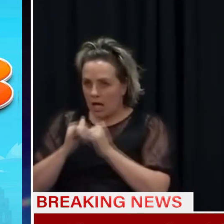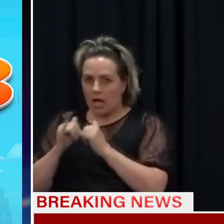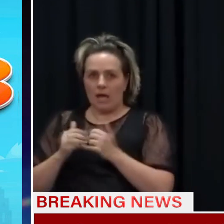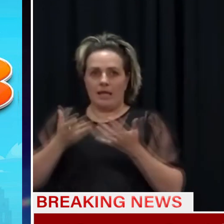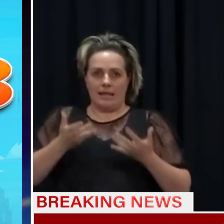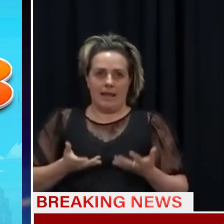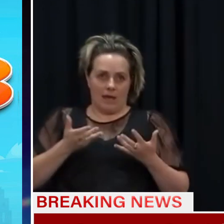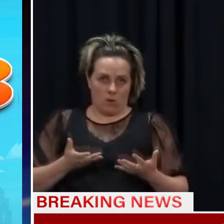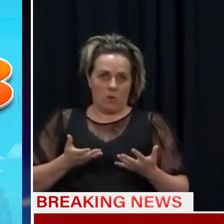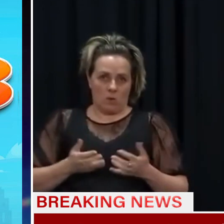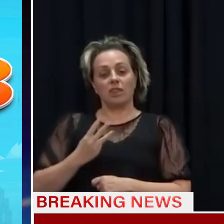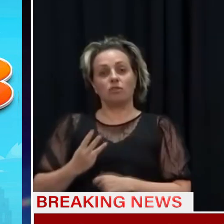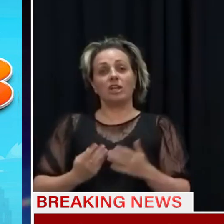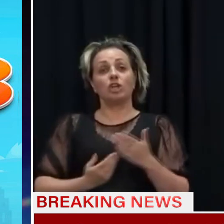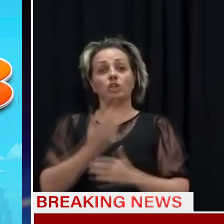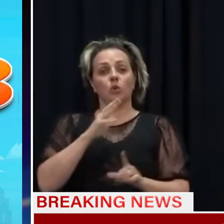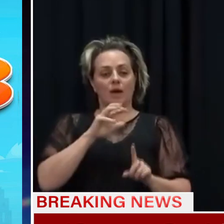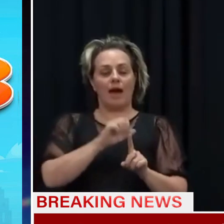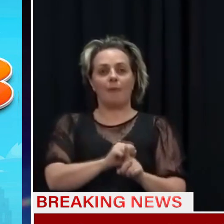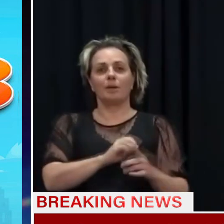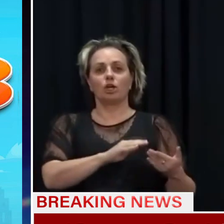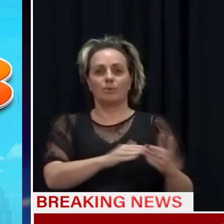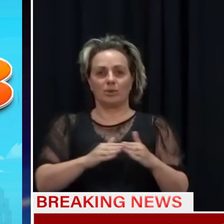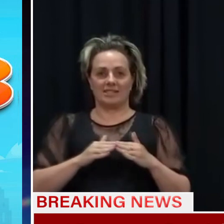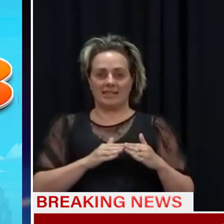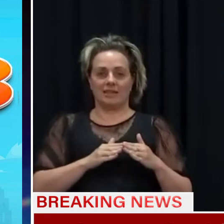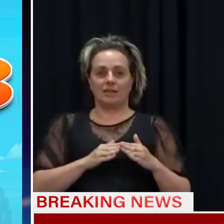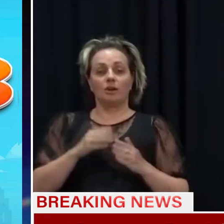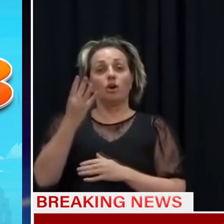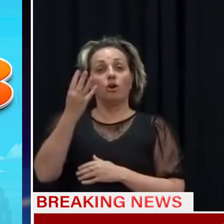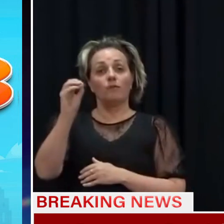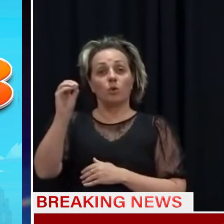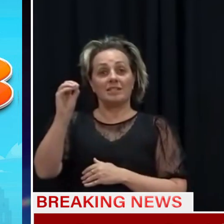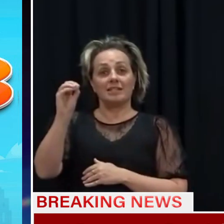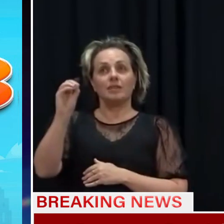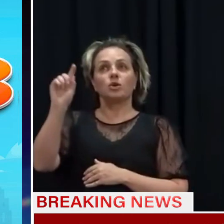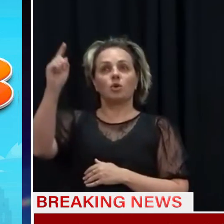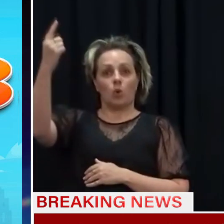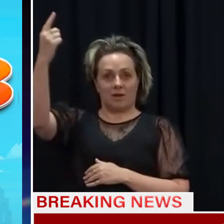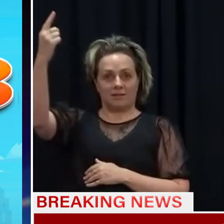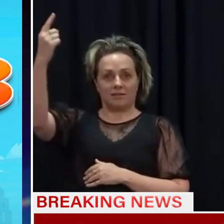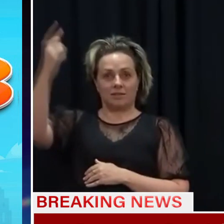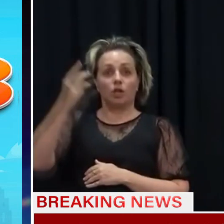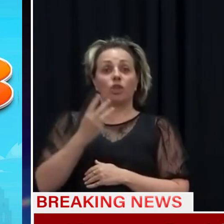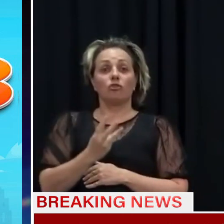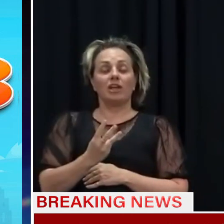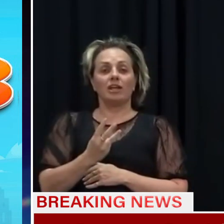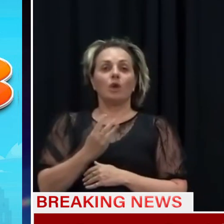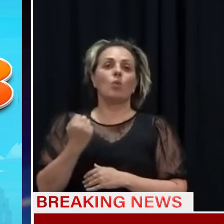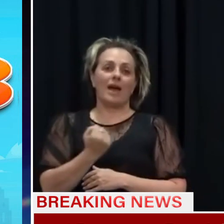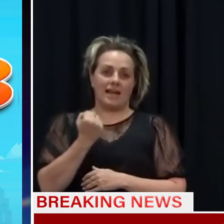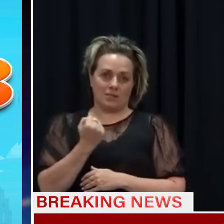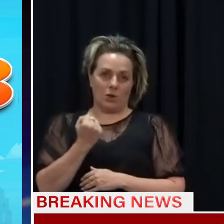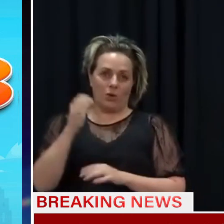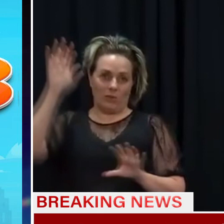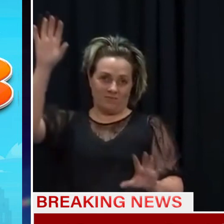17 केस मिडलमोर हॉस्पिटल के 9 केस ऑकलैंड सिटी हॉस्पिटल 6 केस इस समय नॉर्थ शोर